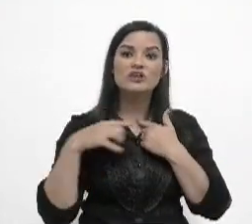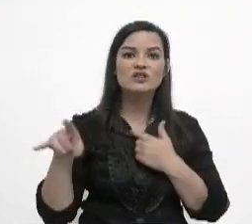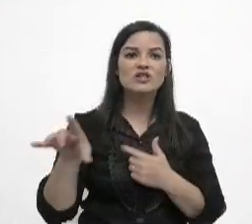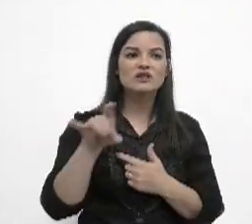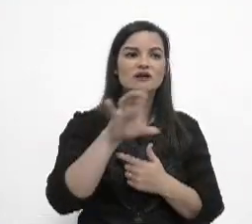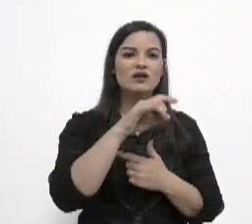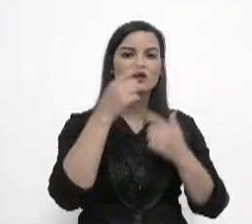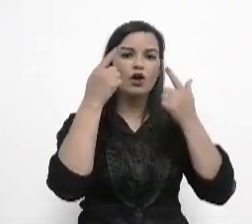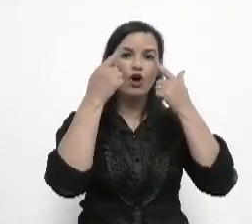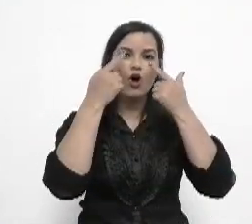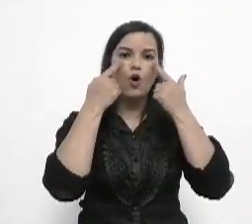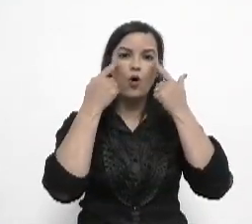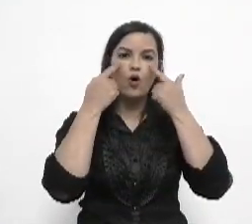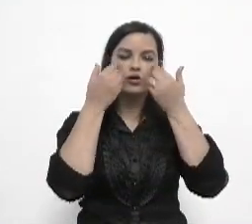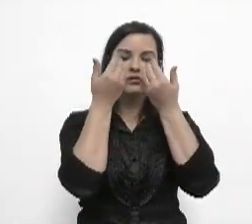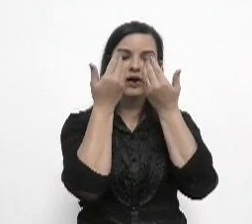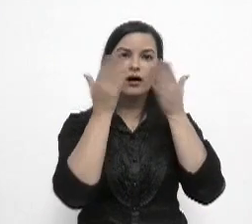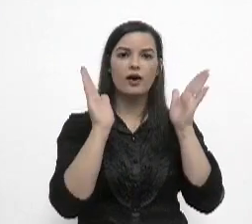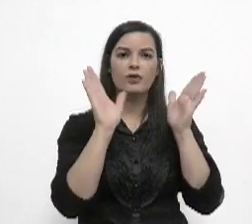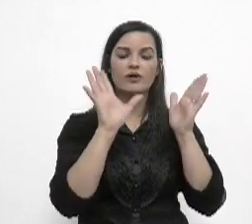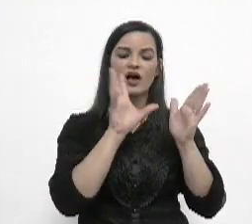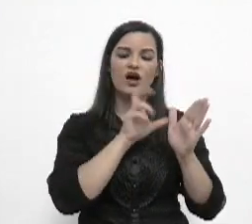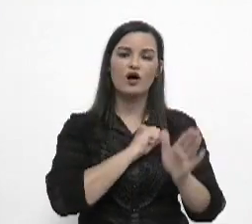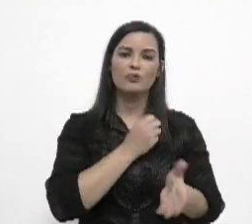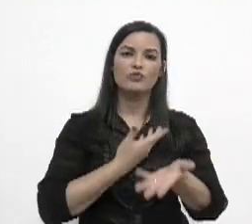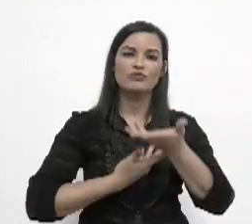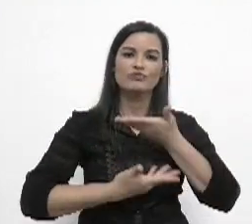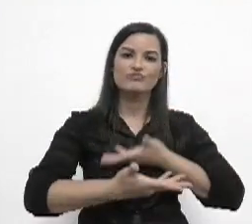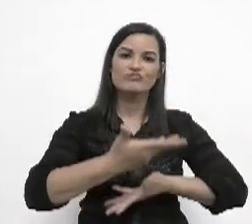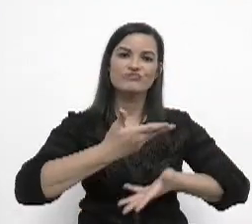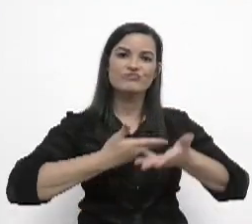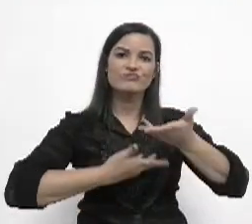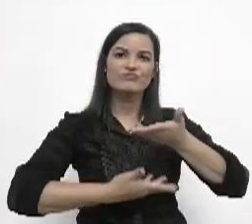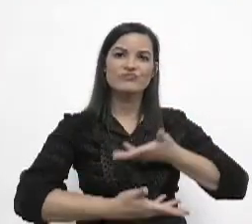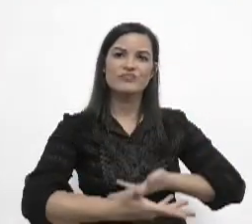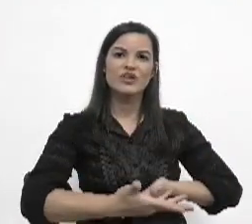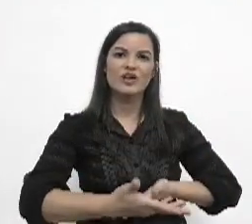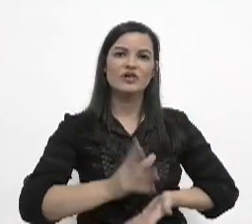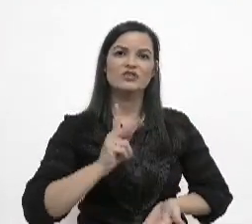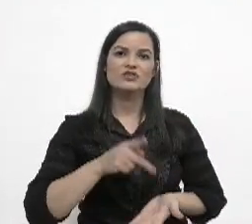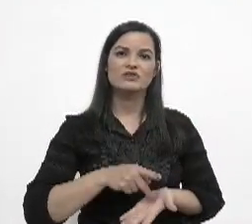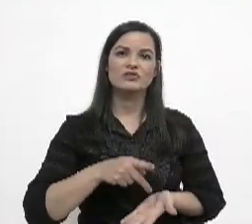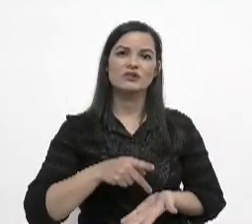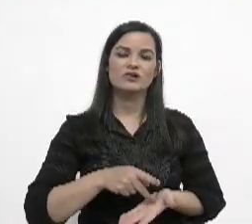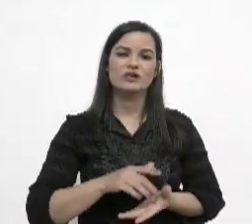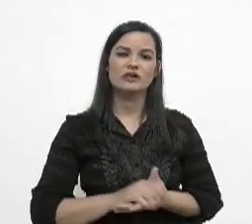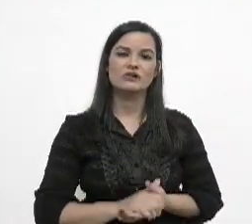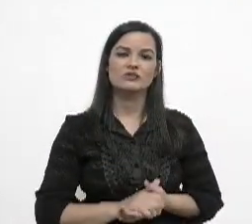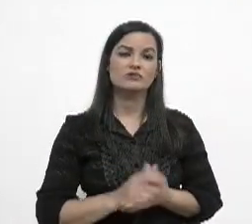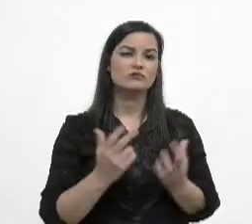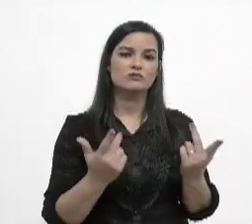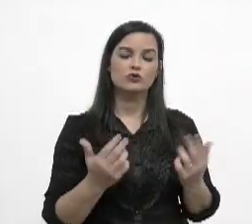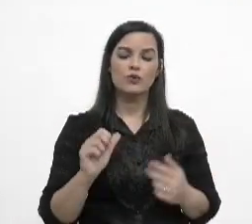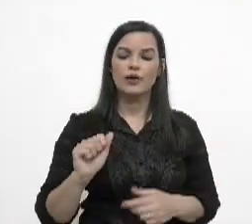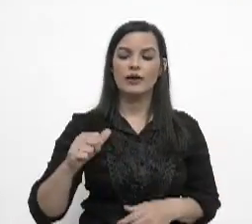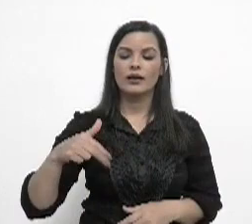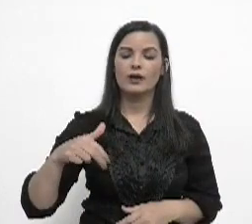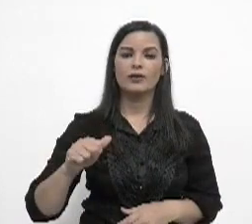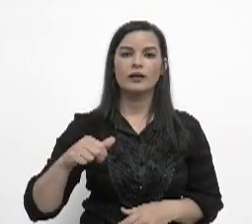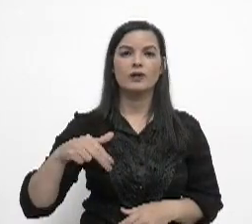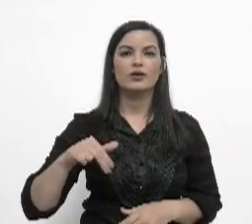fraternal. 아나니아를 보내서 주님이 사울의 눈을 안수했습니다. E assim Ananias